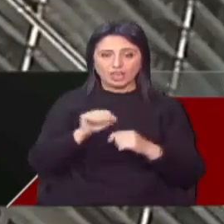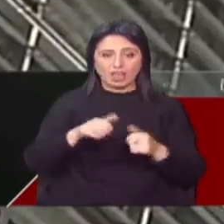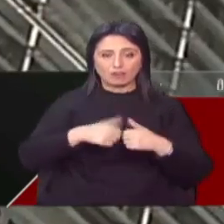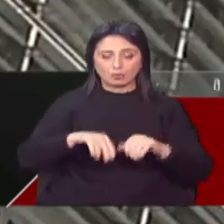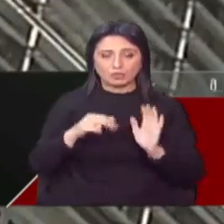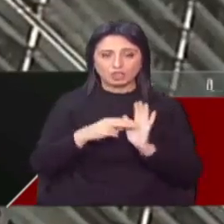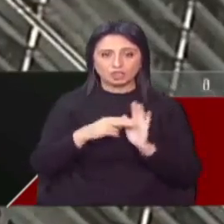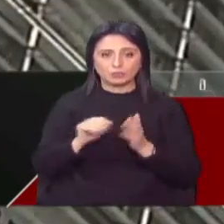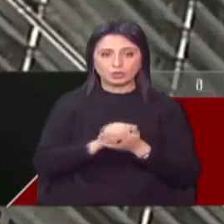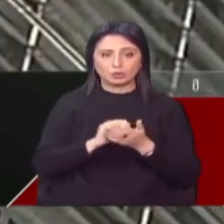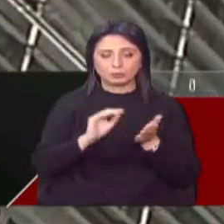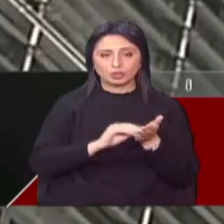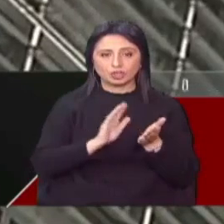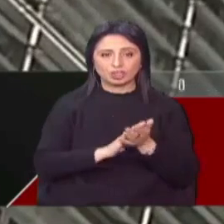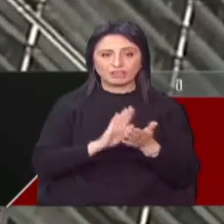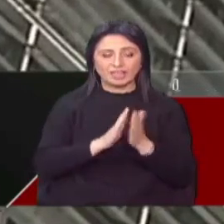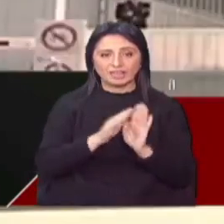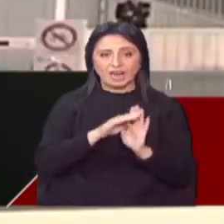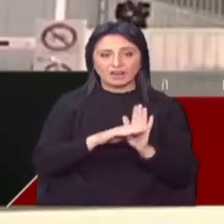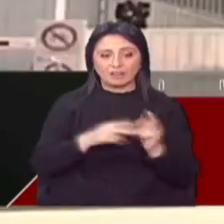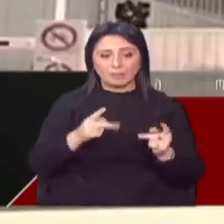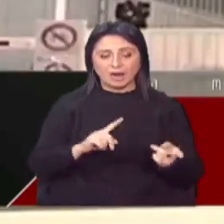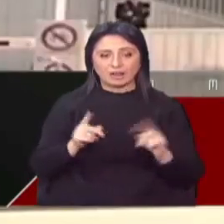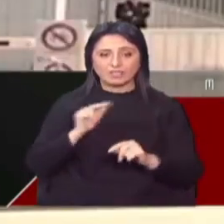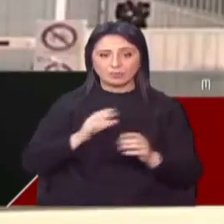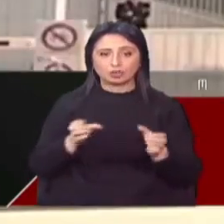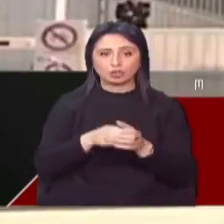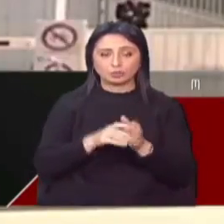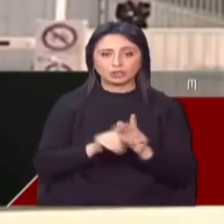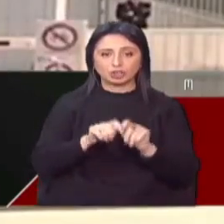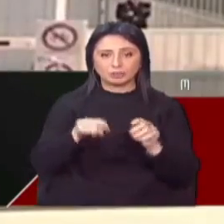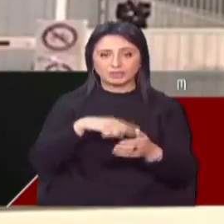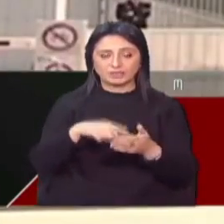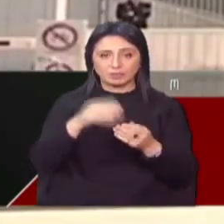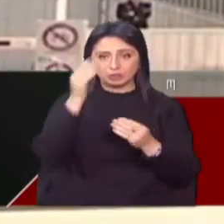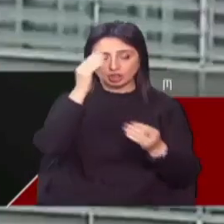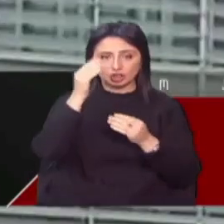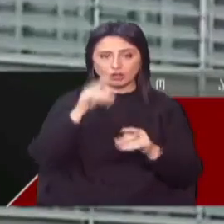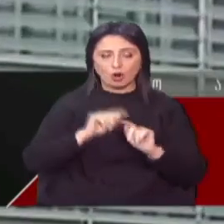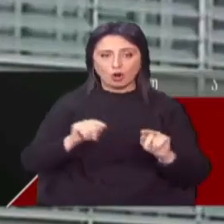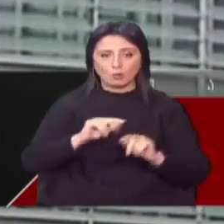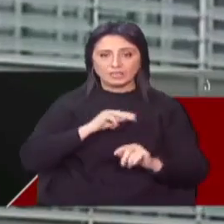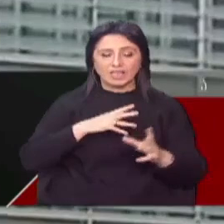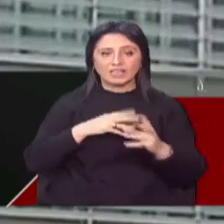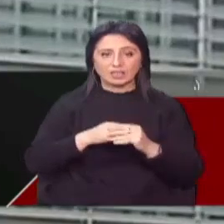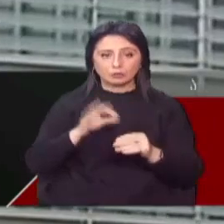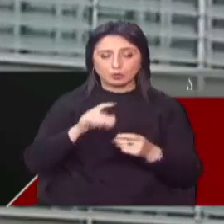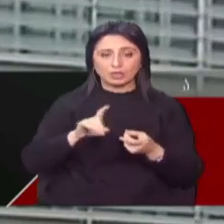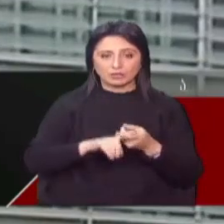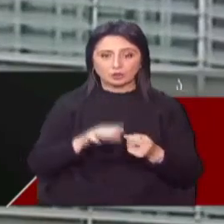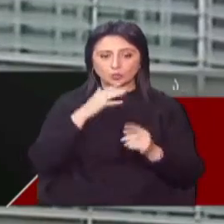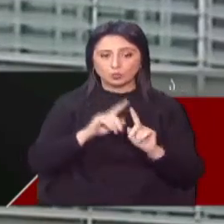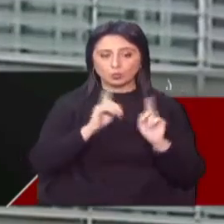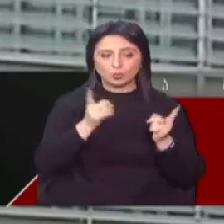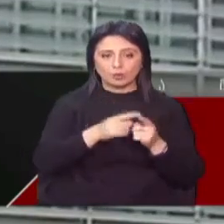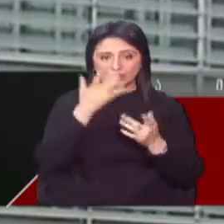ევროკომისიის შეფასების დოკუმენტში ჩაწერილი დათქმების პარალელურად სამუშაო ჯგუფების შექმნის საკითხებზე მსჯელობენ ოპოზიციას თანამშრომლობასთან დაკავშირებით